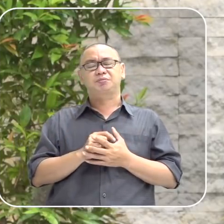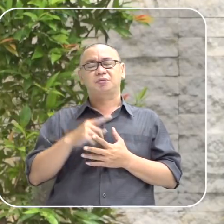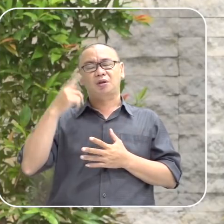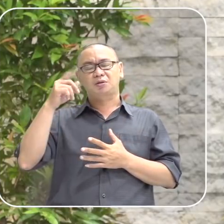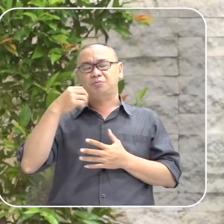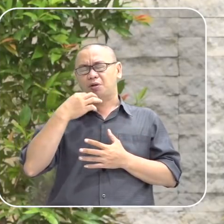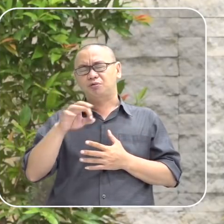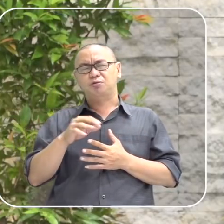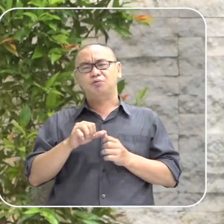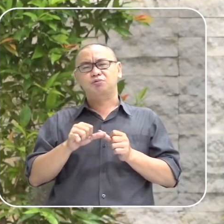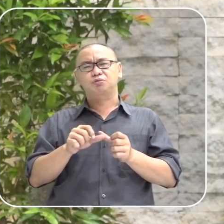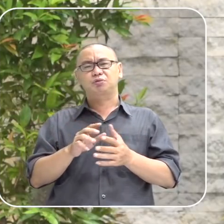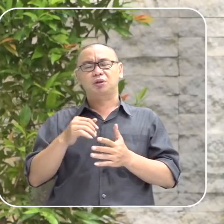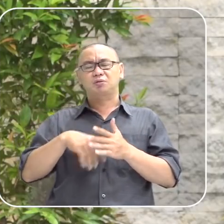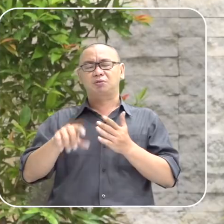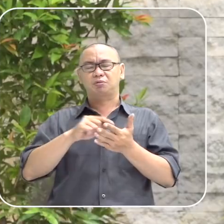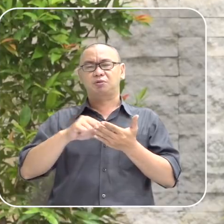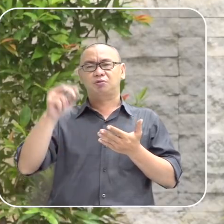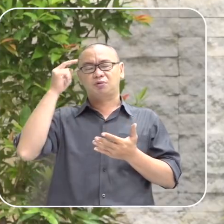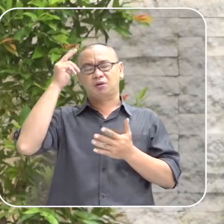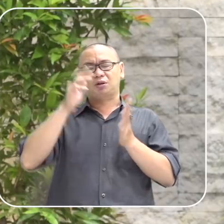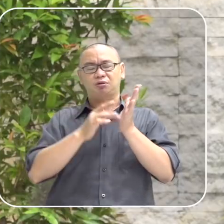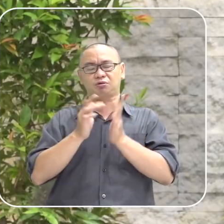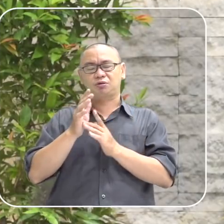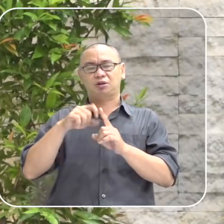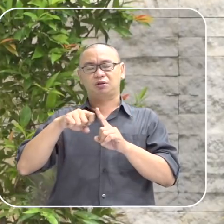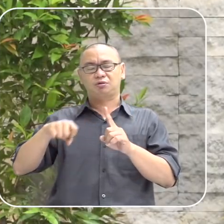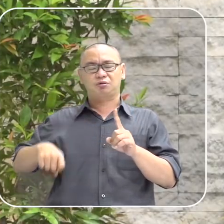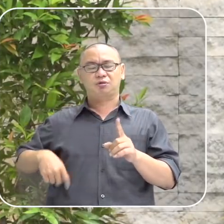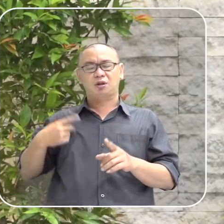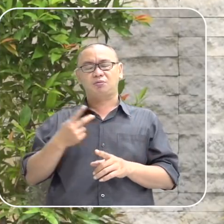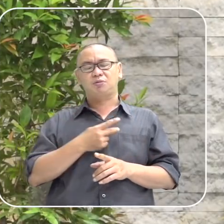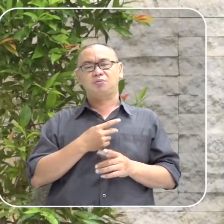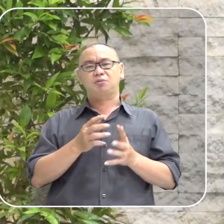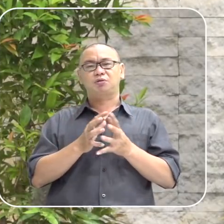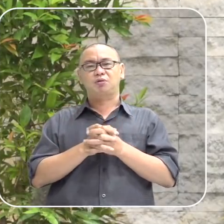nama Tuhan Yesus Kristus kami berdoa. Amin.